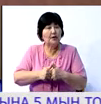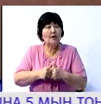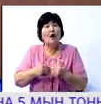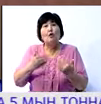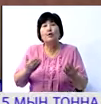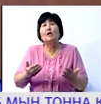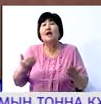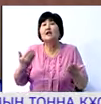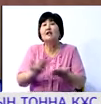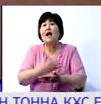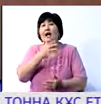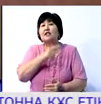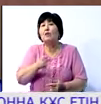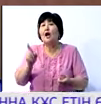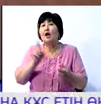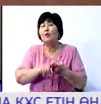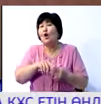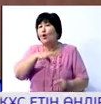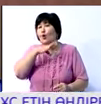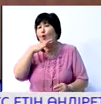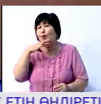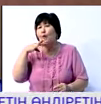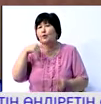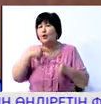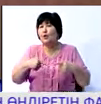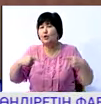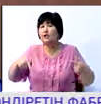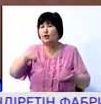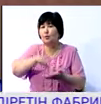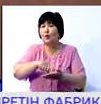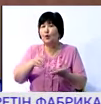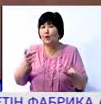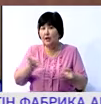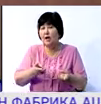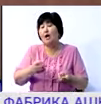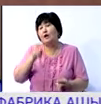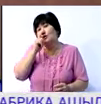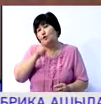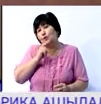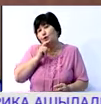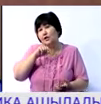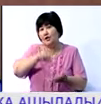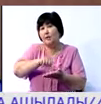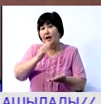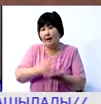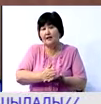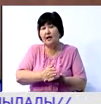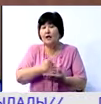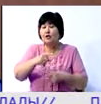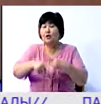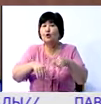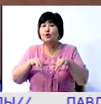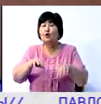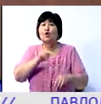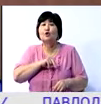енді жаңа заманға байланысты көптеген өзгешіліктер болу керек. Енді түсініспеушіліктер бар арасында енді ол жол жөнекей